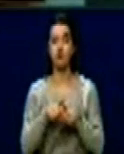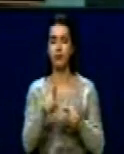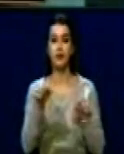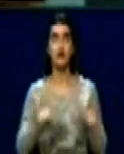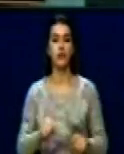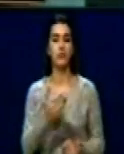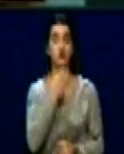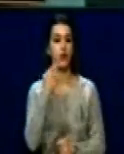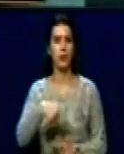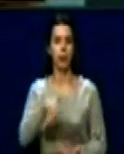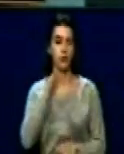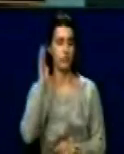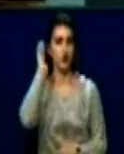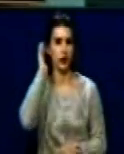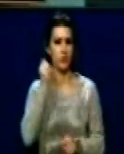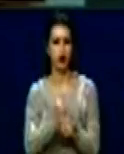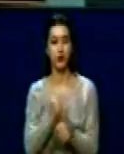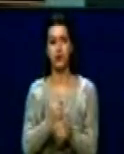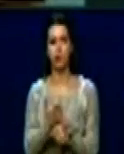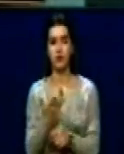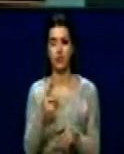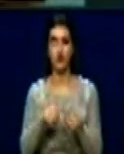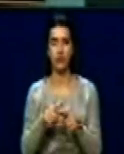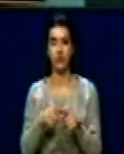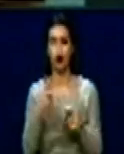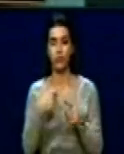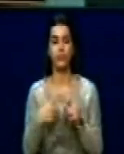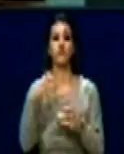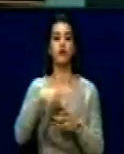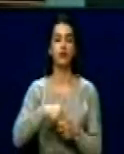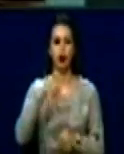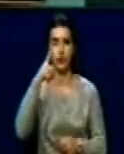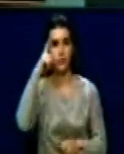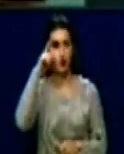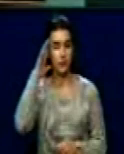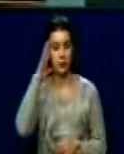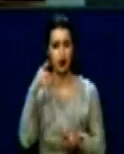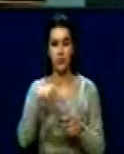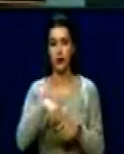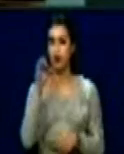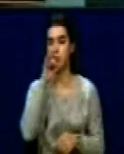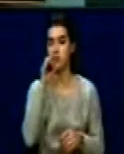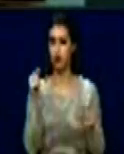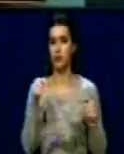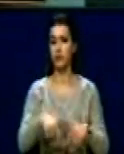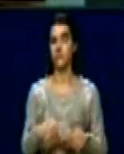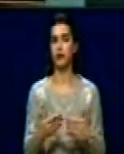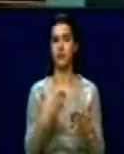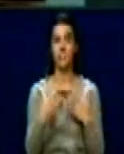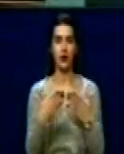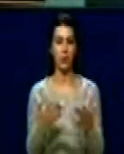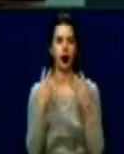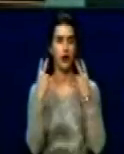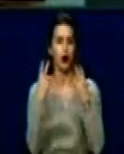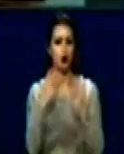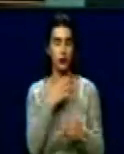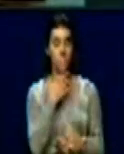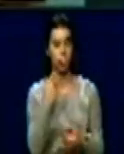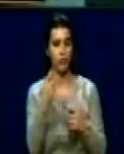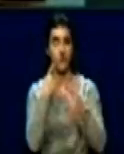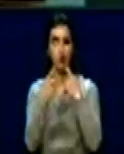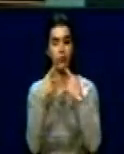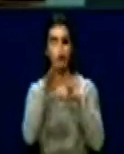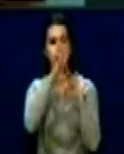qeverisë, ministrave të caktuar, them ashtu, e përfshirë kryeministrit me mos pjesëmarrjen e tyre në këtë seancë parlamentare ku po